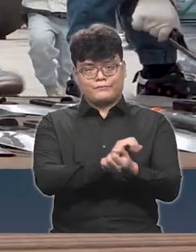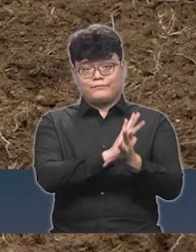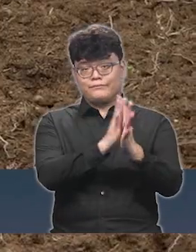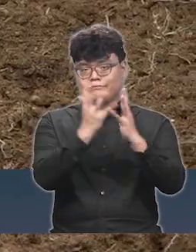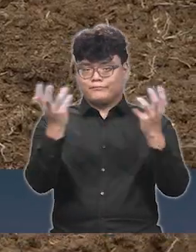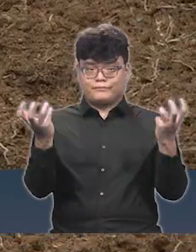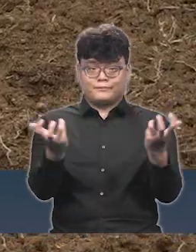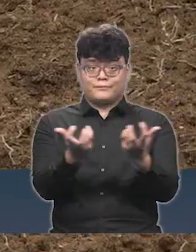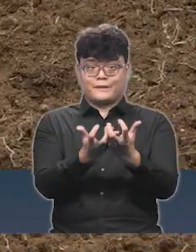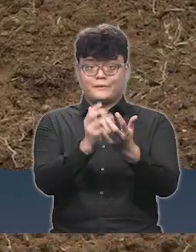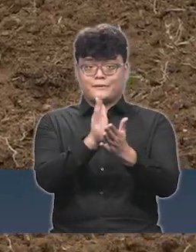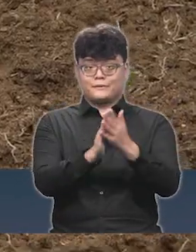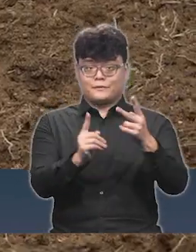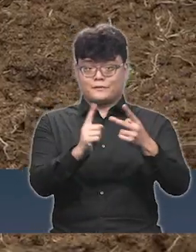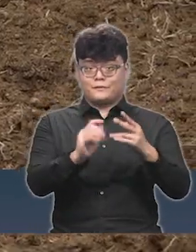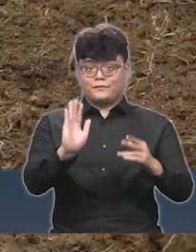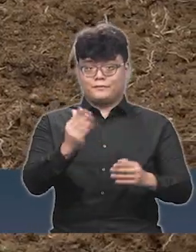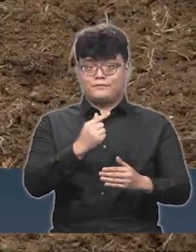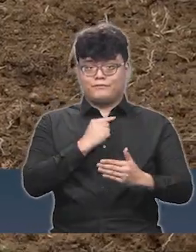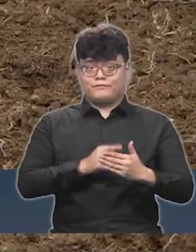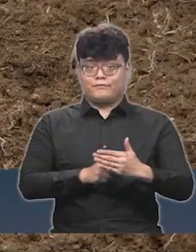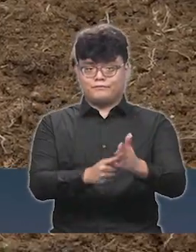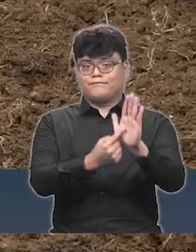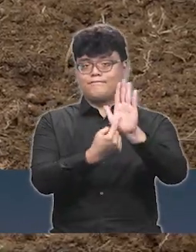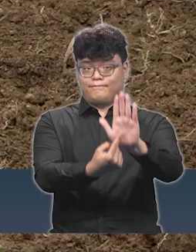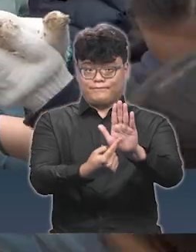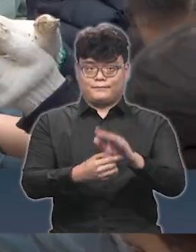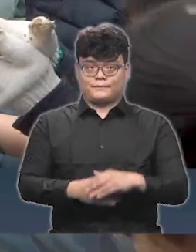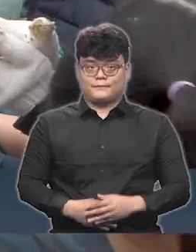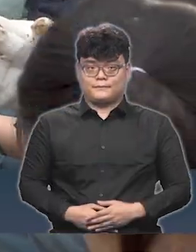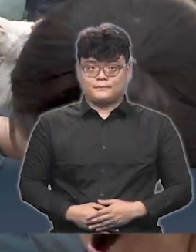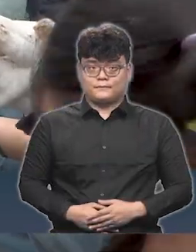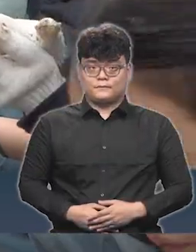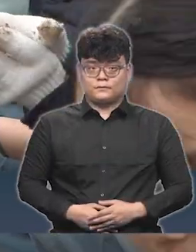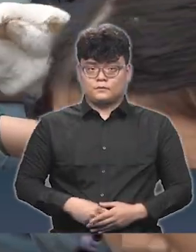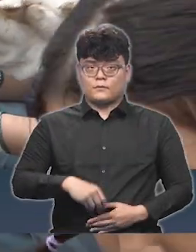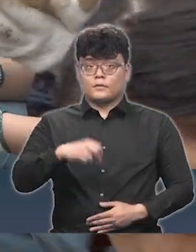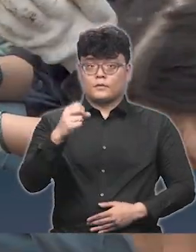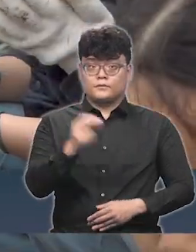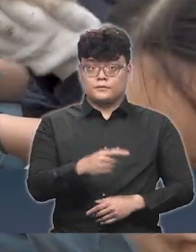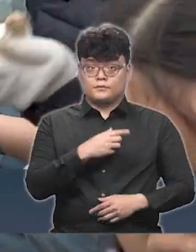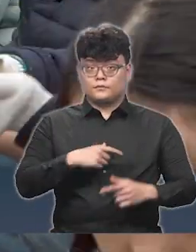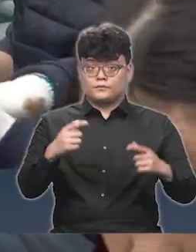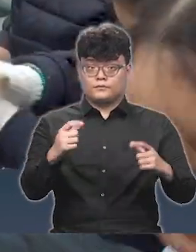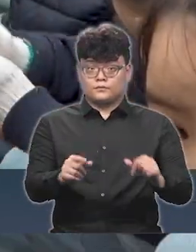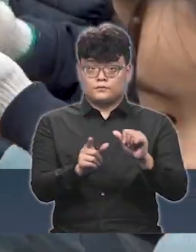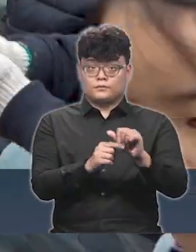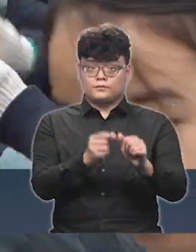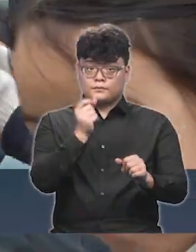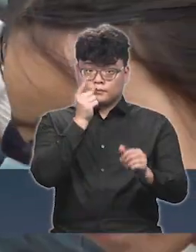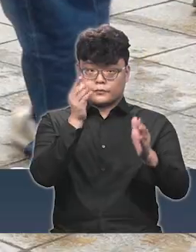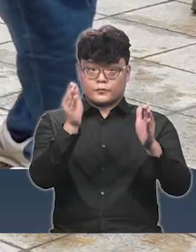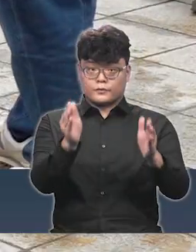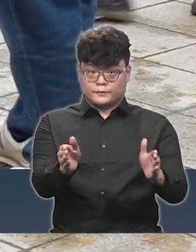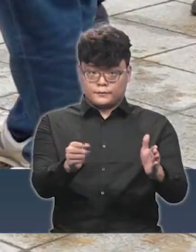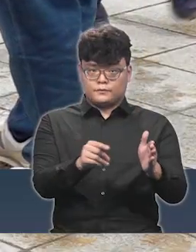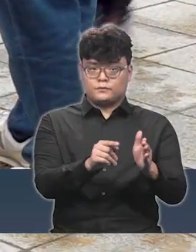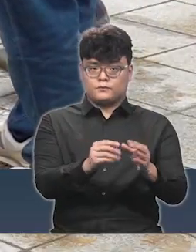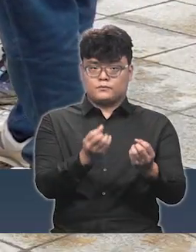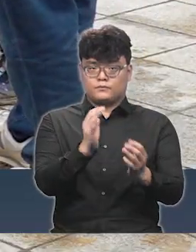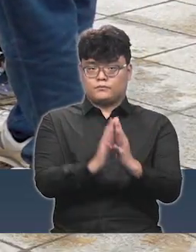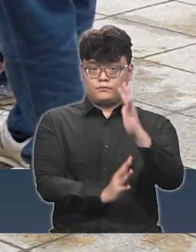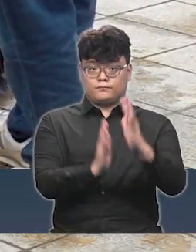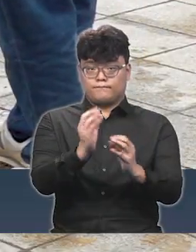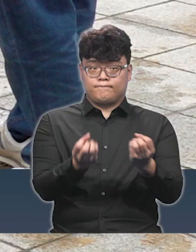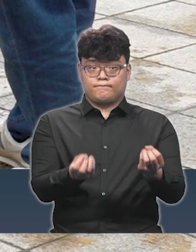조성하고 다체로운 꽃이 만개하는 꽃의도시 동대문구를 만들어 나가겠다고 밝혔습니다 한편 군은